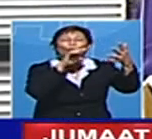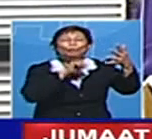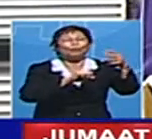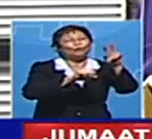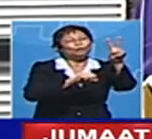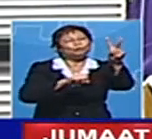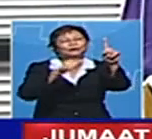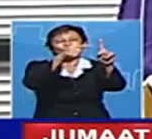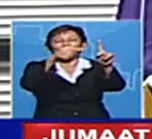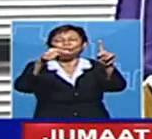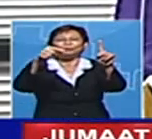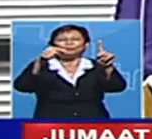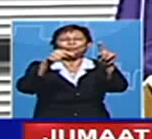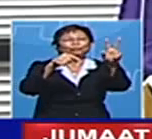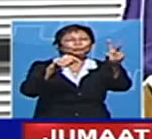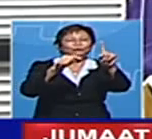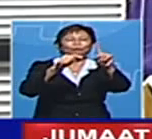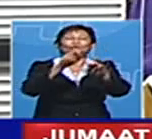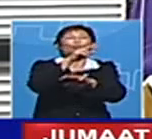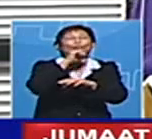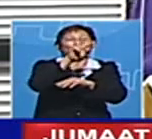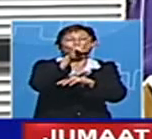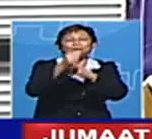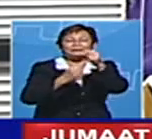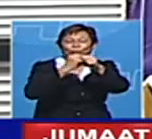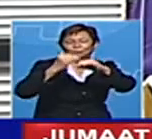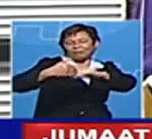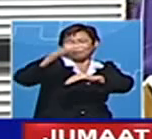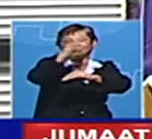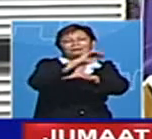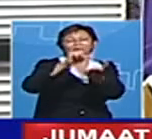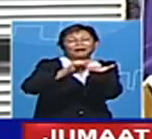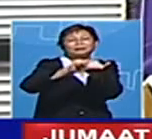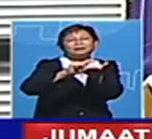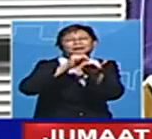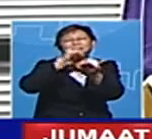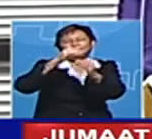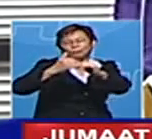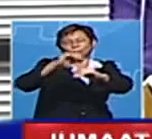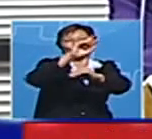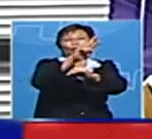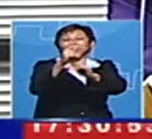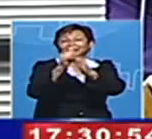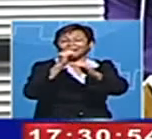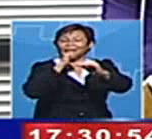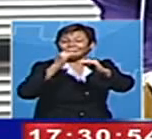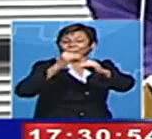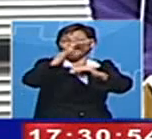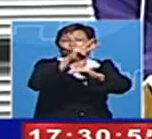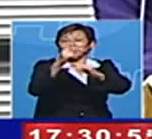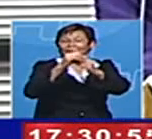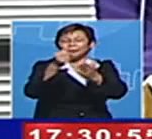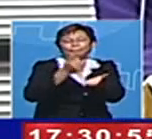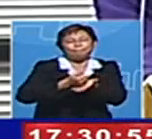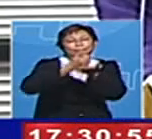21 tahun dan ke atas serta berpendapatan tidak melebihi 2000 sebulan